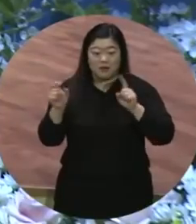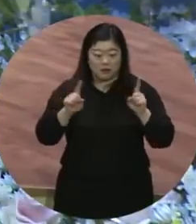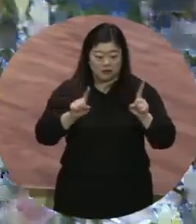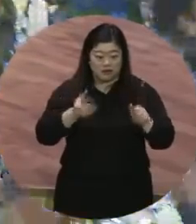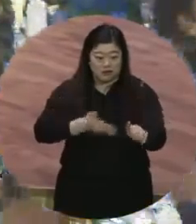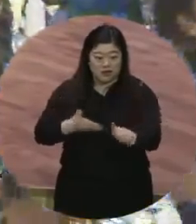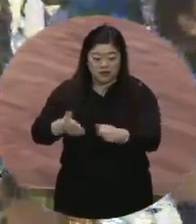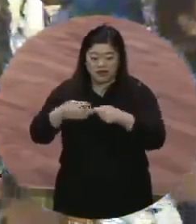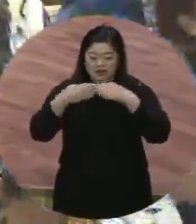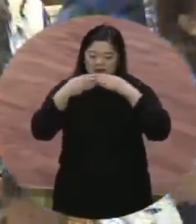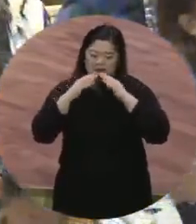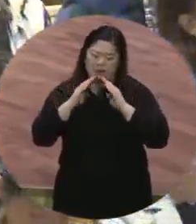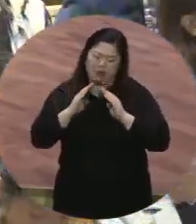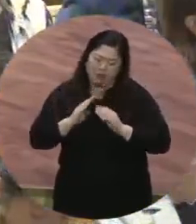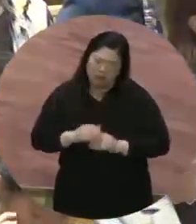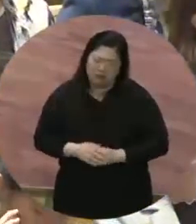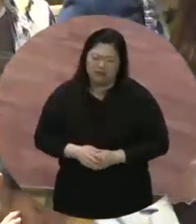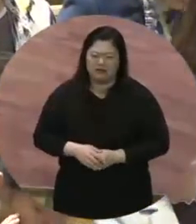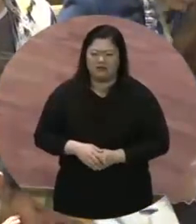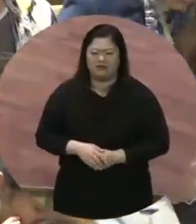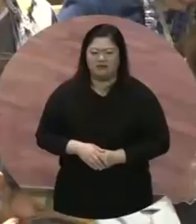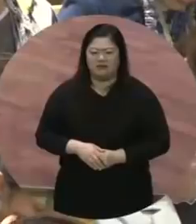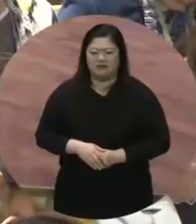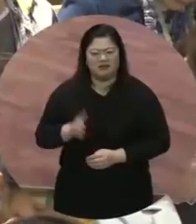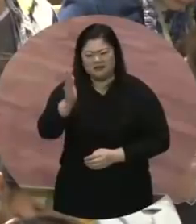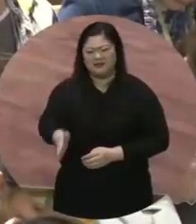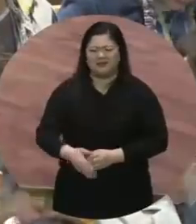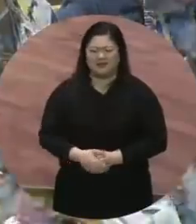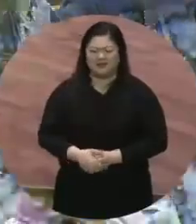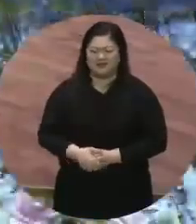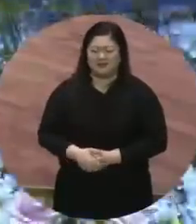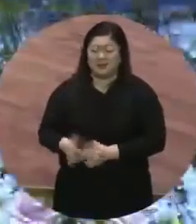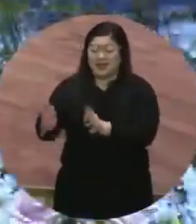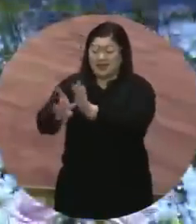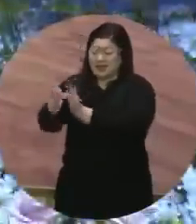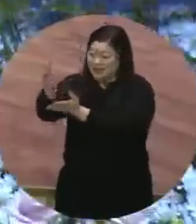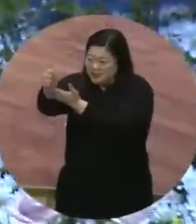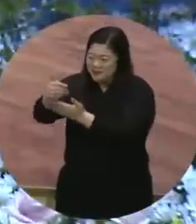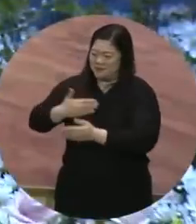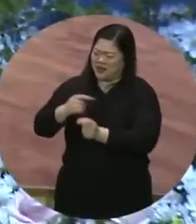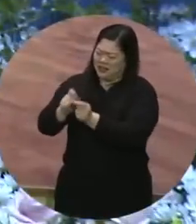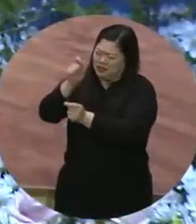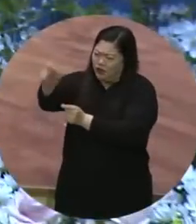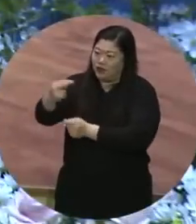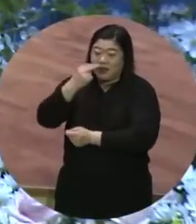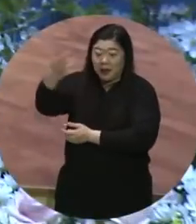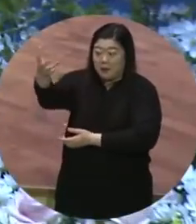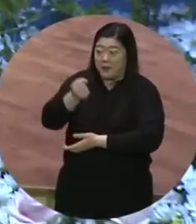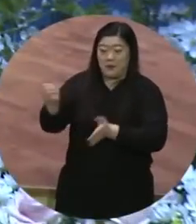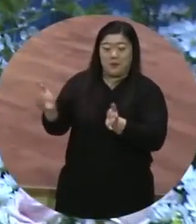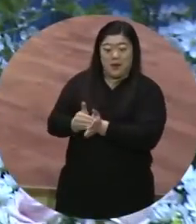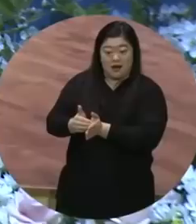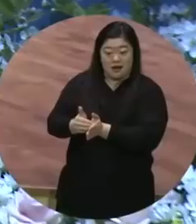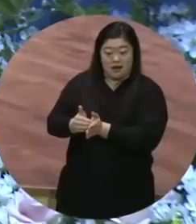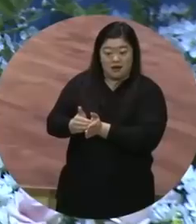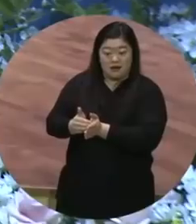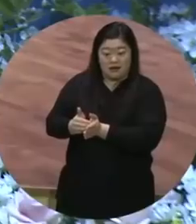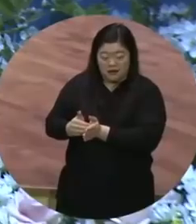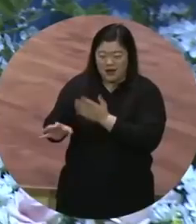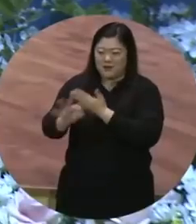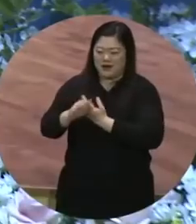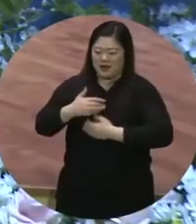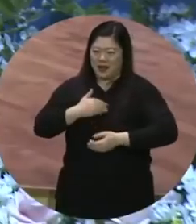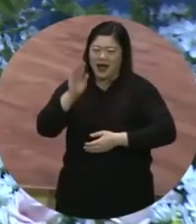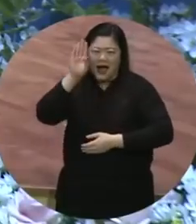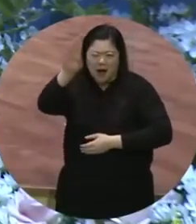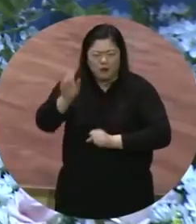바랍니다. 예수님이 나에게 영원한 생명 주시기 위해서 부활하셔서 이렇게 내게